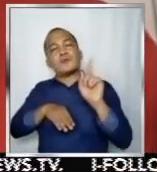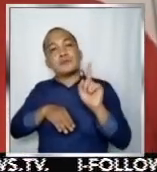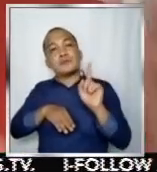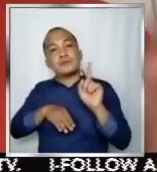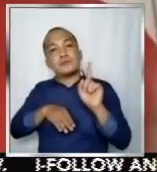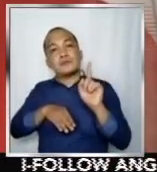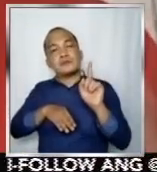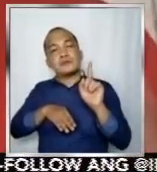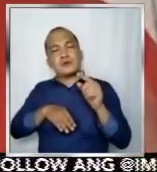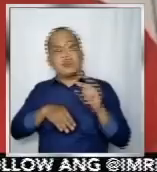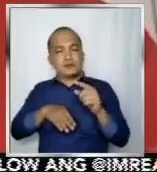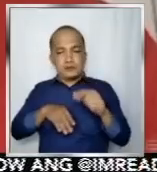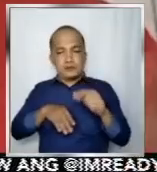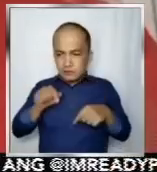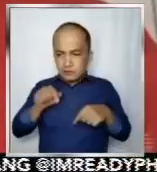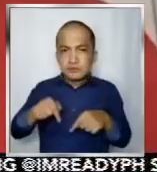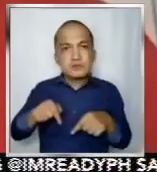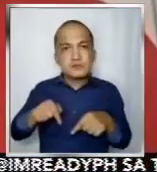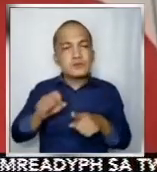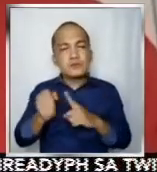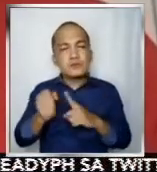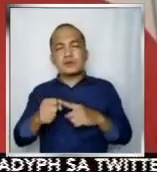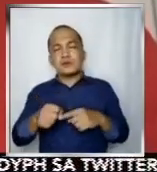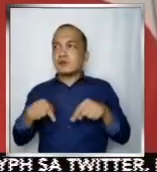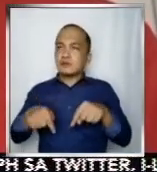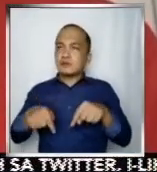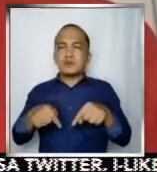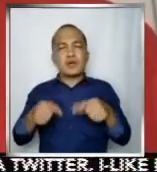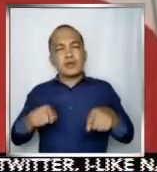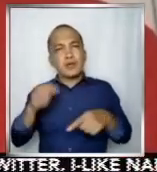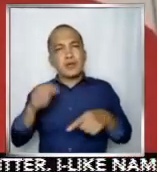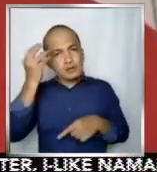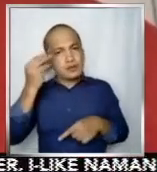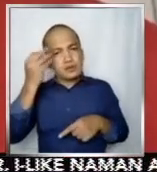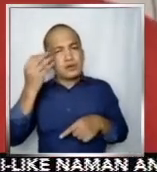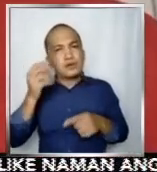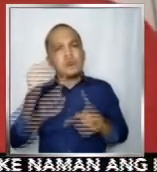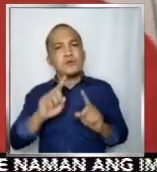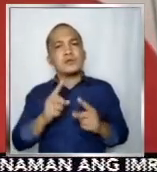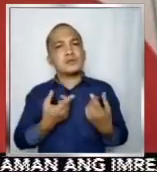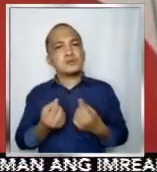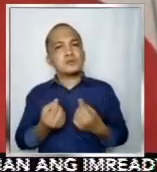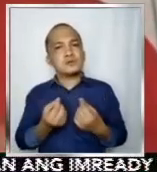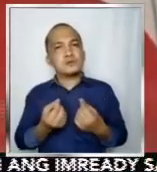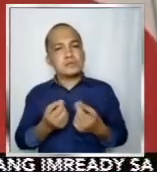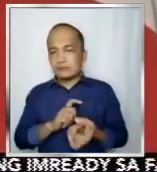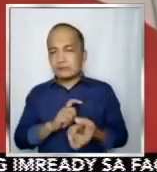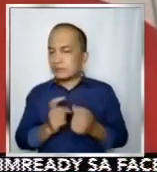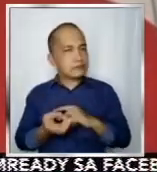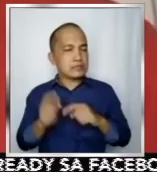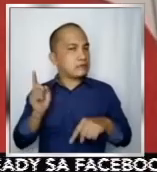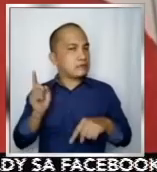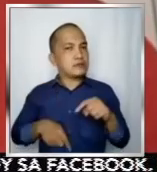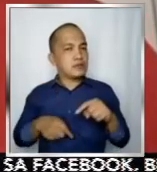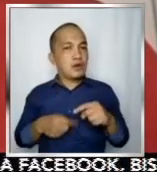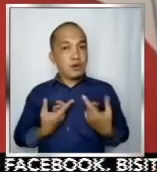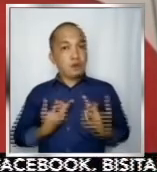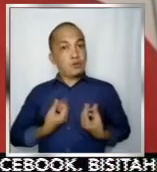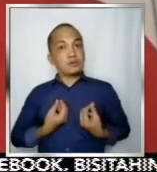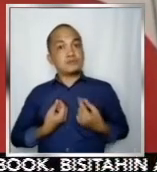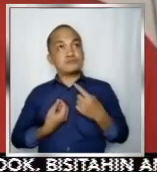yung sitwasyon. Ito na yun eh, nangyayari na. Wala na akong pwedeng gawin para baliktarin to. So what can I do so